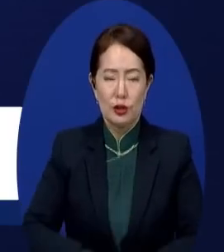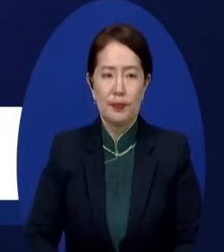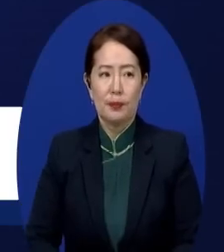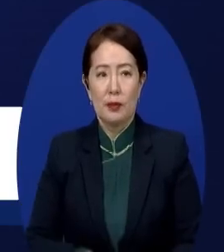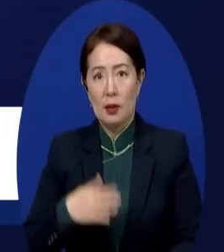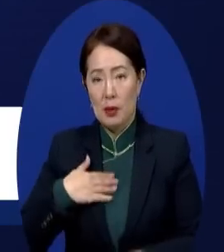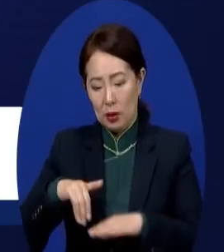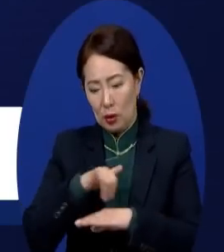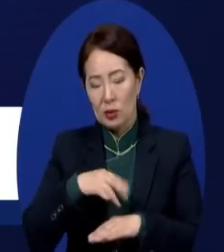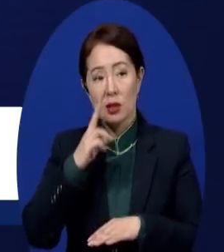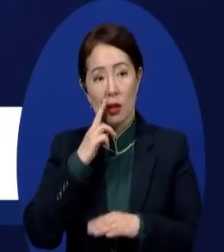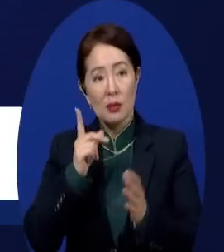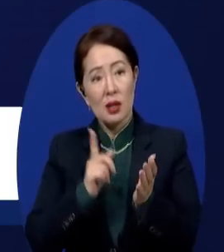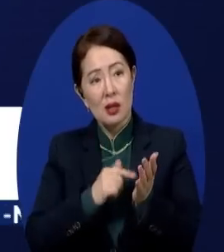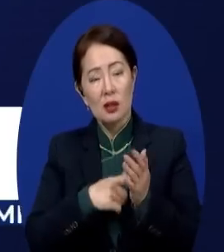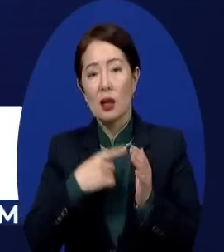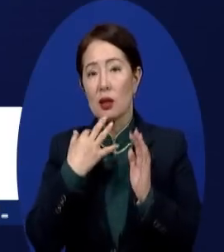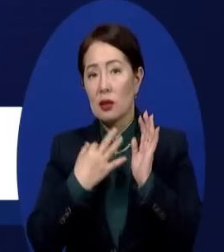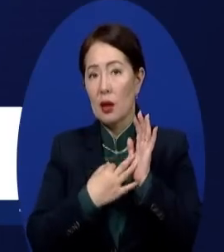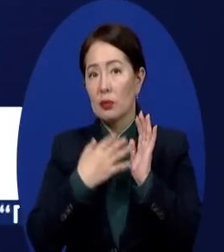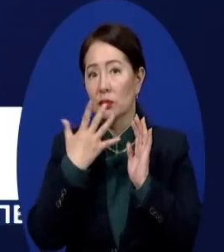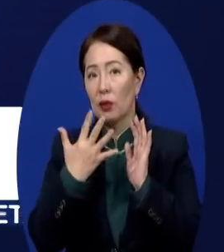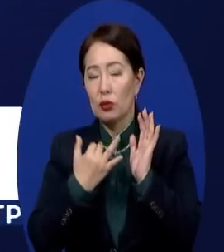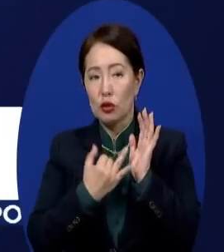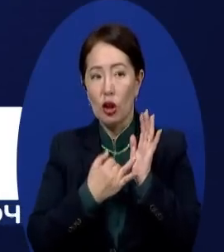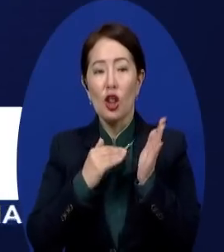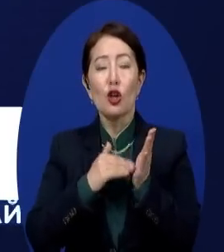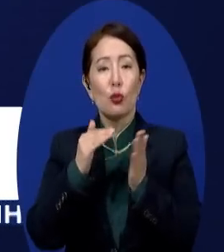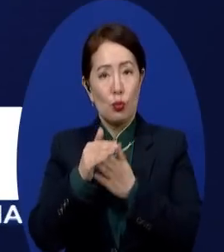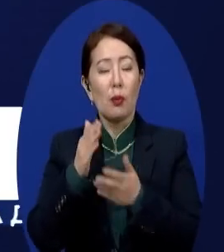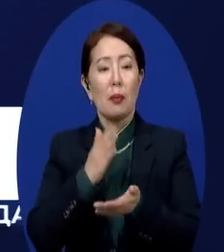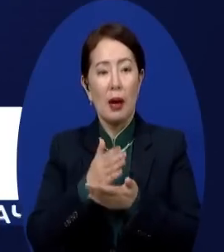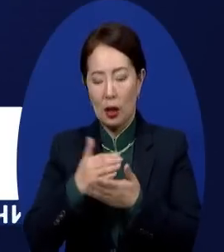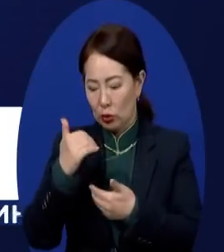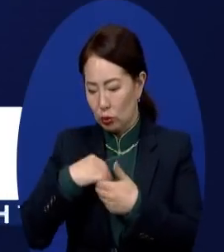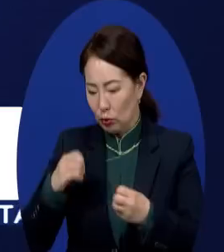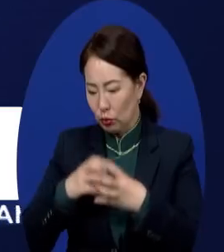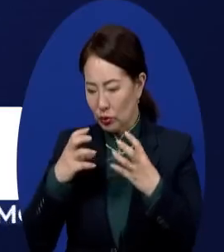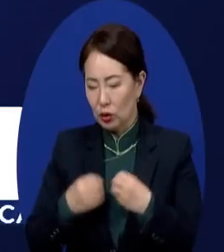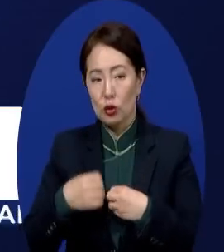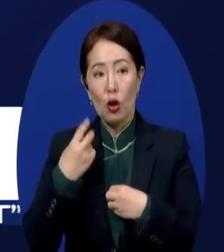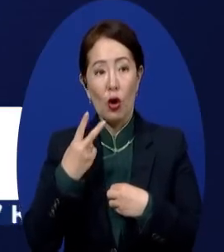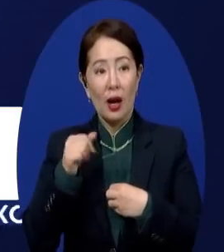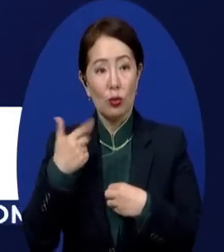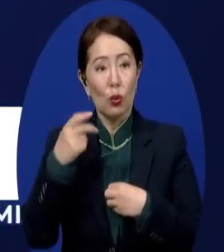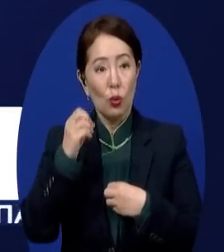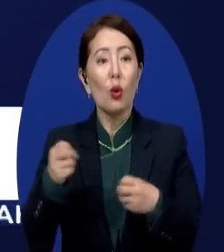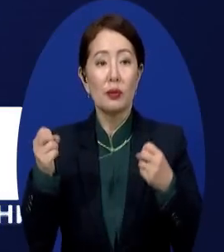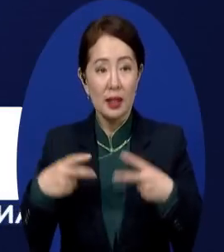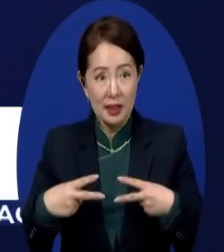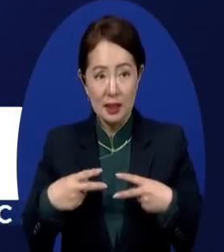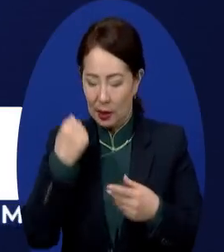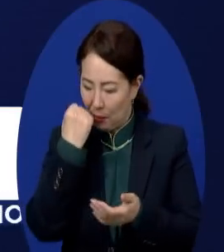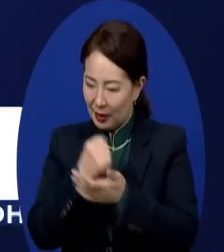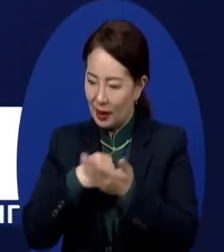Манай улсын тамхины хэрэглээ 857 тэрбумд хүрч байгаа нь дотоодын нийт бүтээгдэхүүний 2.3%-тай тэнцэж байгаа төдийгүй батлан